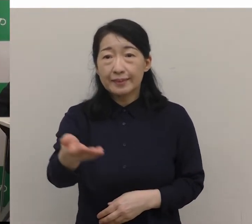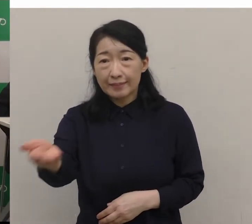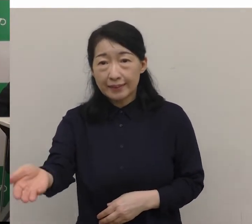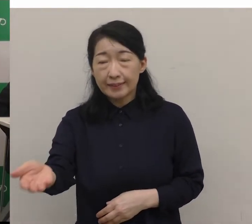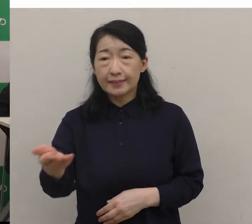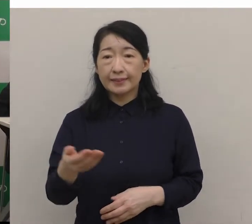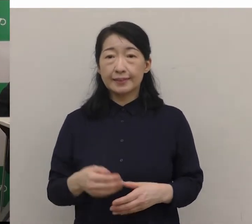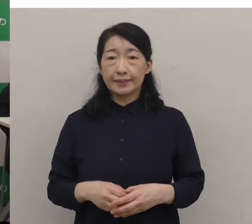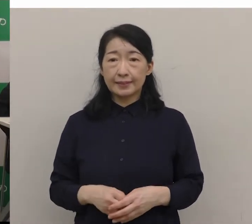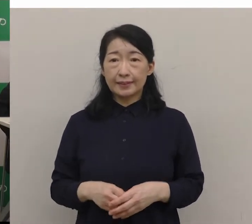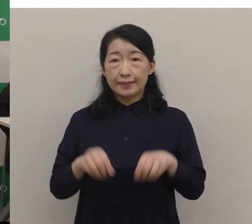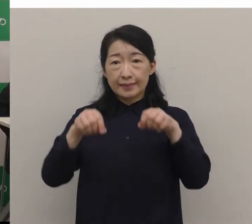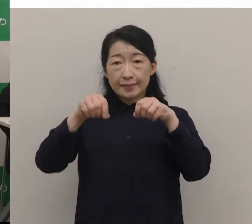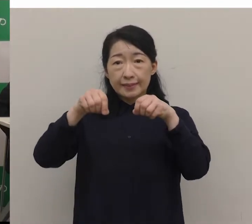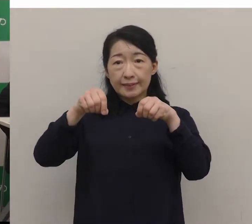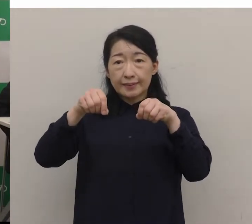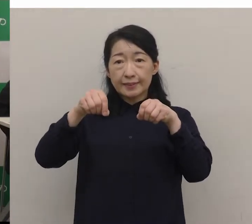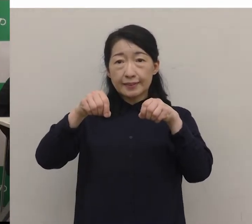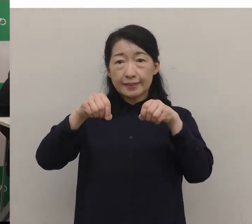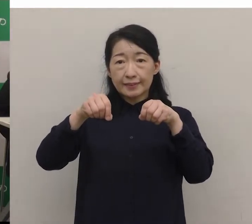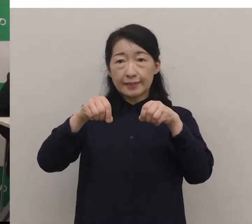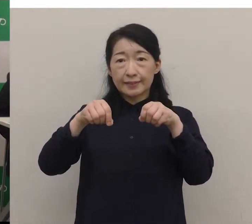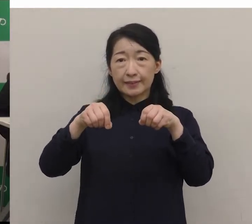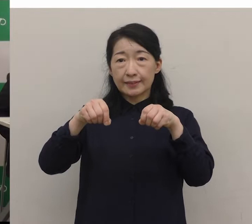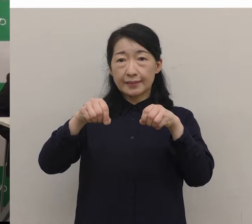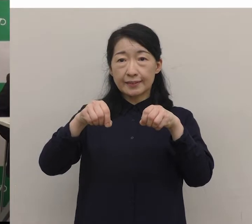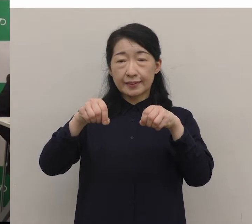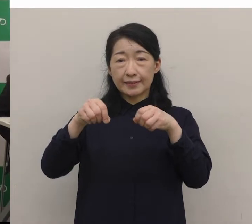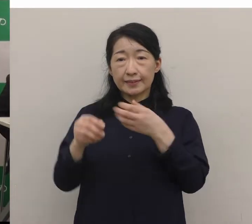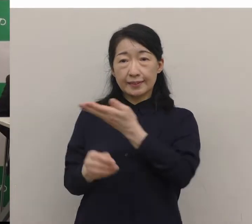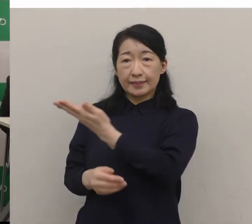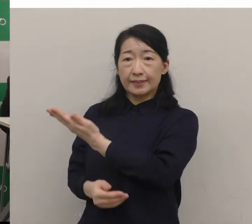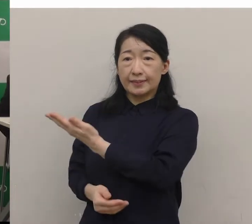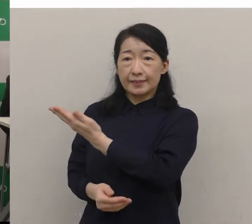させていただいたと思います。一応このような